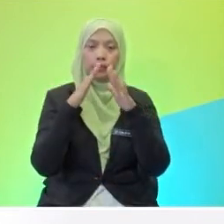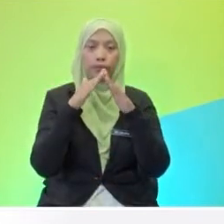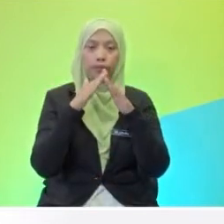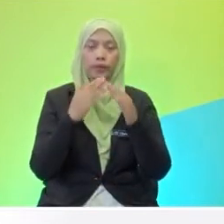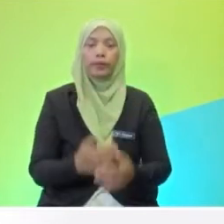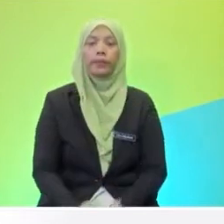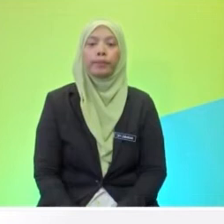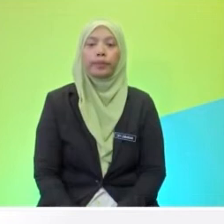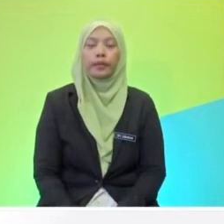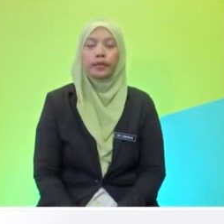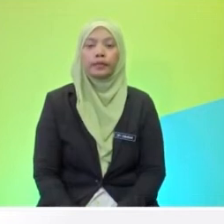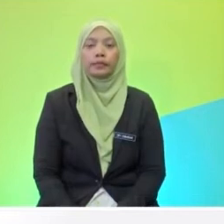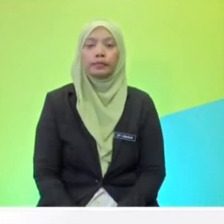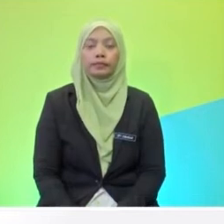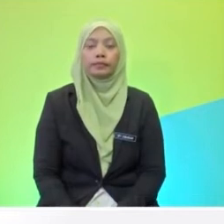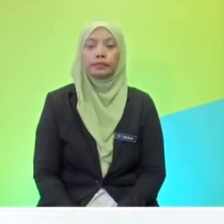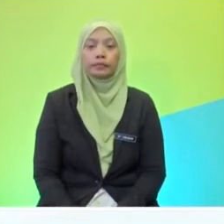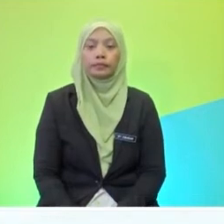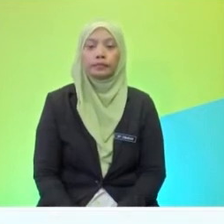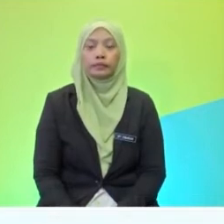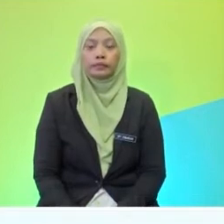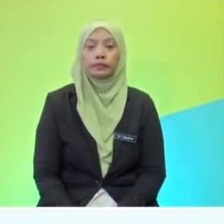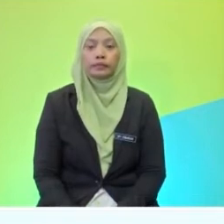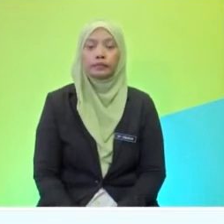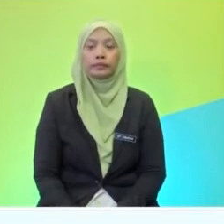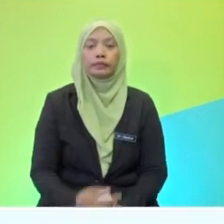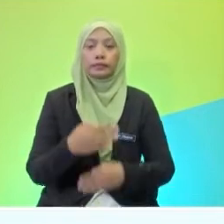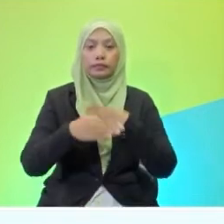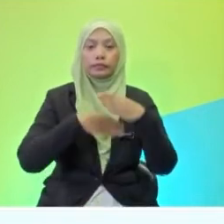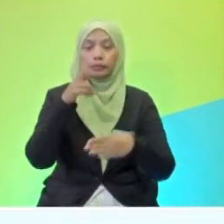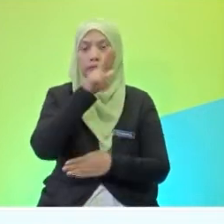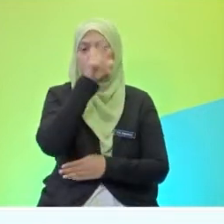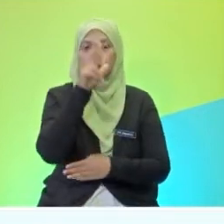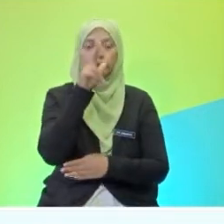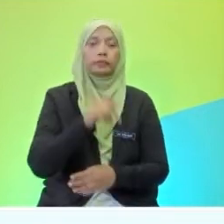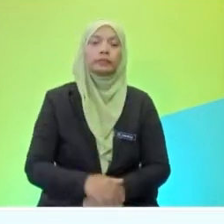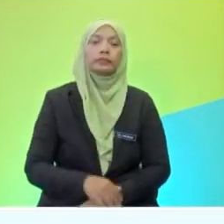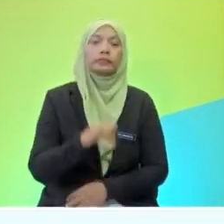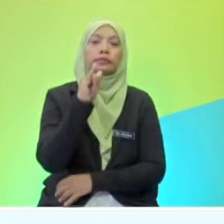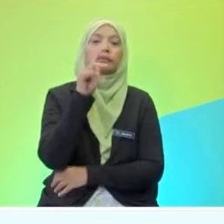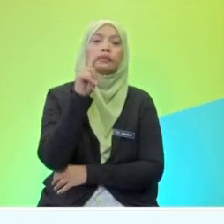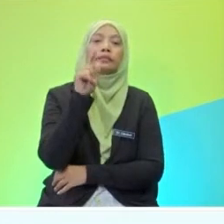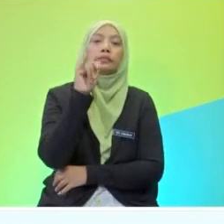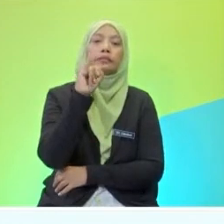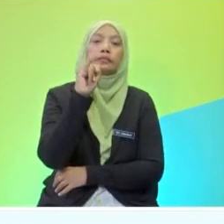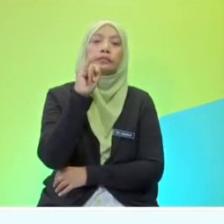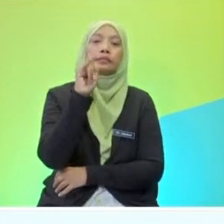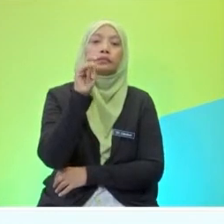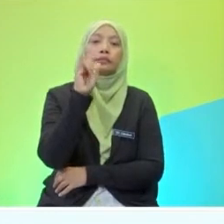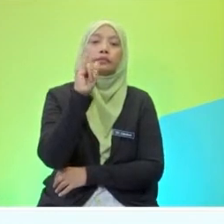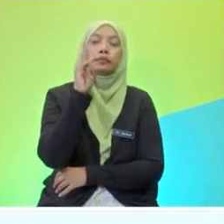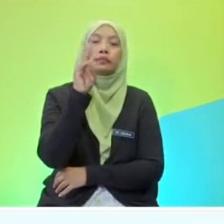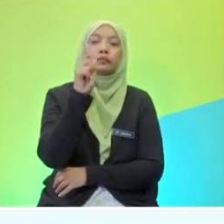Adakah betul ataupun salah oke bangunan kerajaan adalah sisa institusi Oke